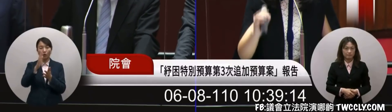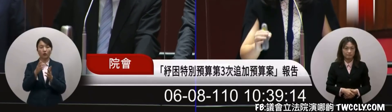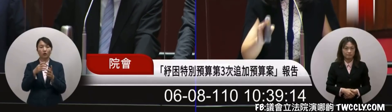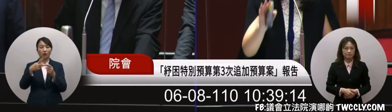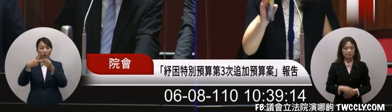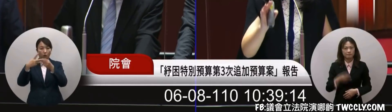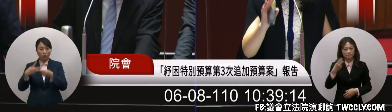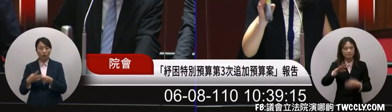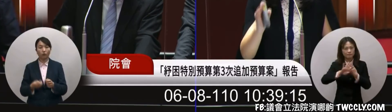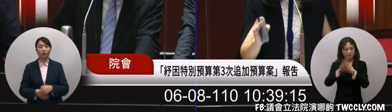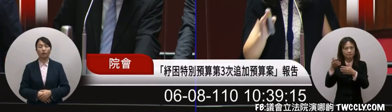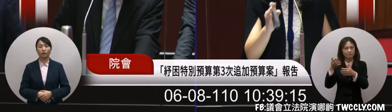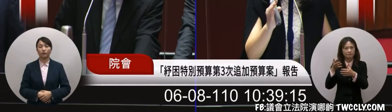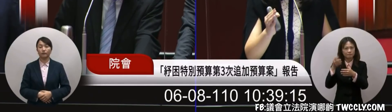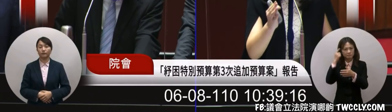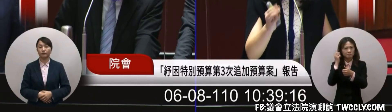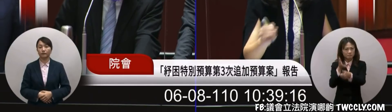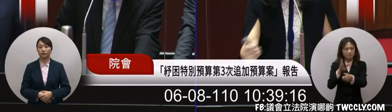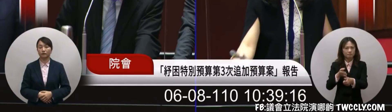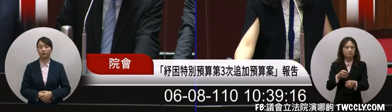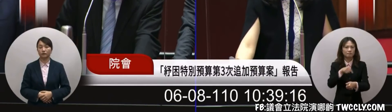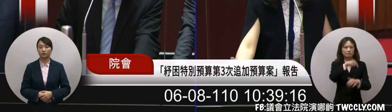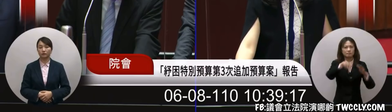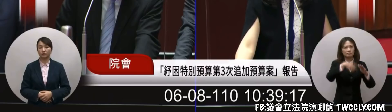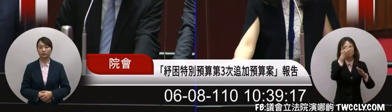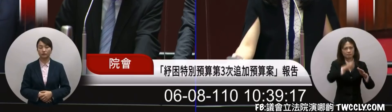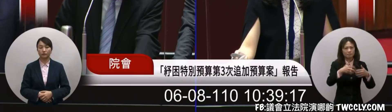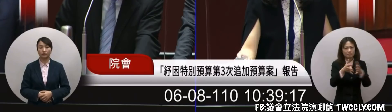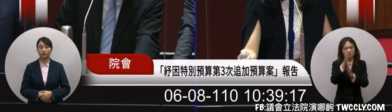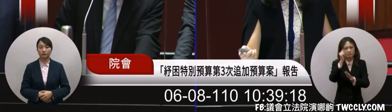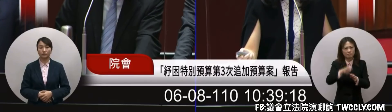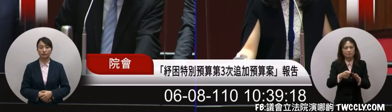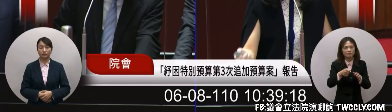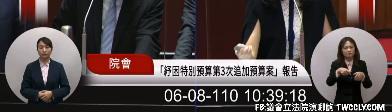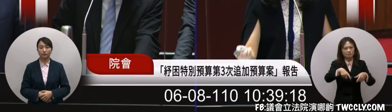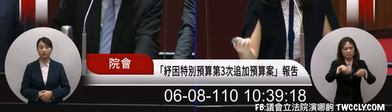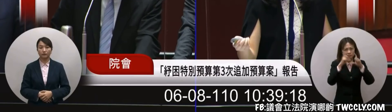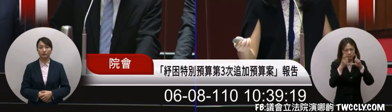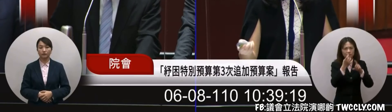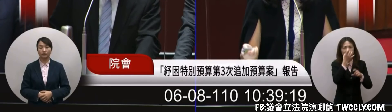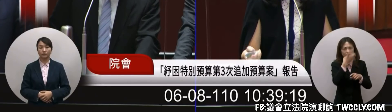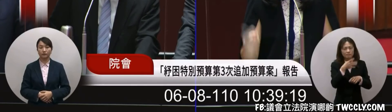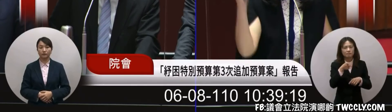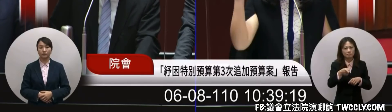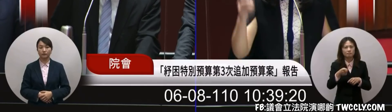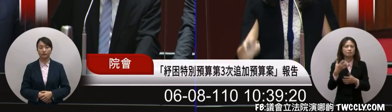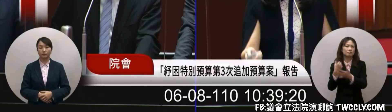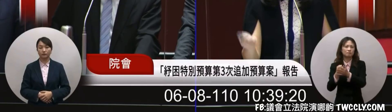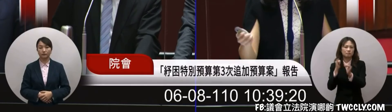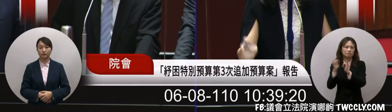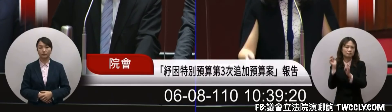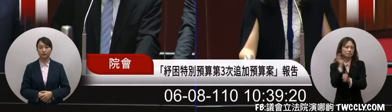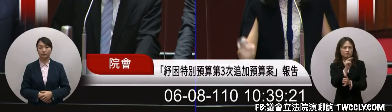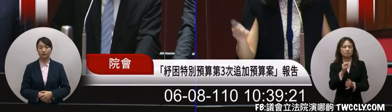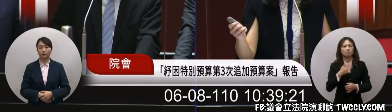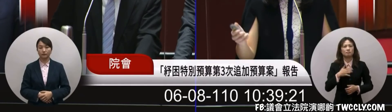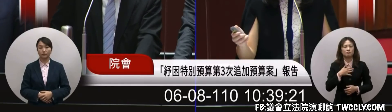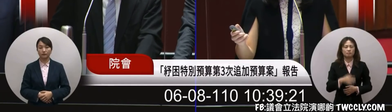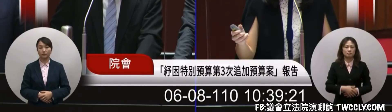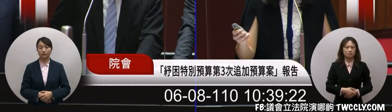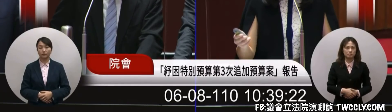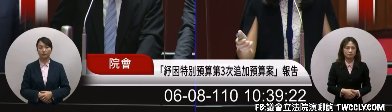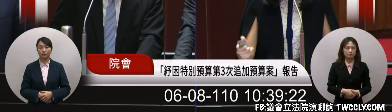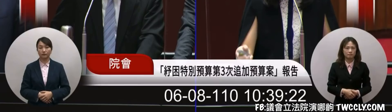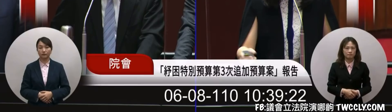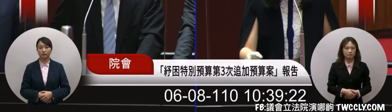我还有其他问题哦，既然院长、部长跟我们的主计长都没有办法回答我的问题，我想这个都留待我们社会大众公平，我们都有国会直播啦。再往下